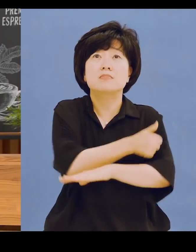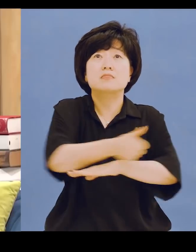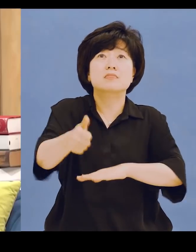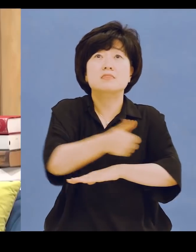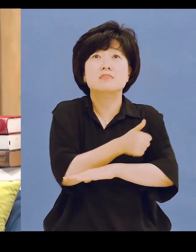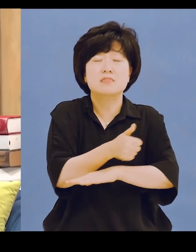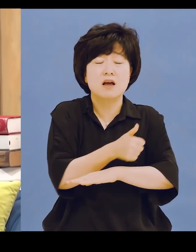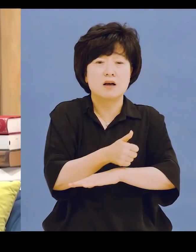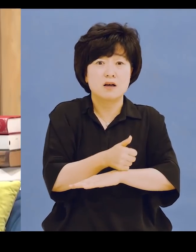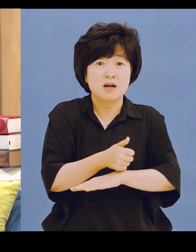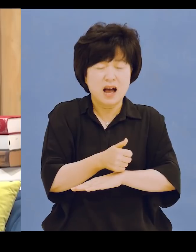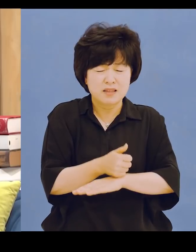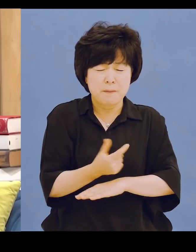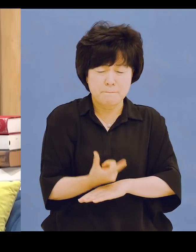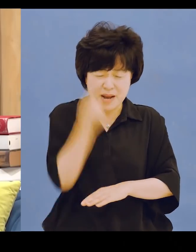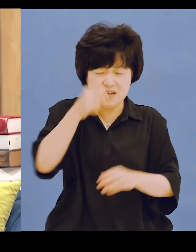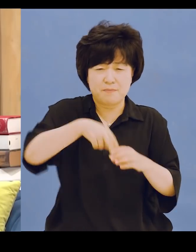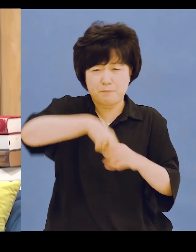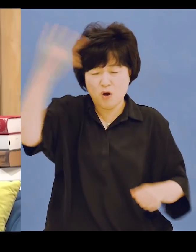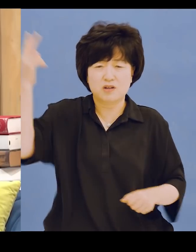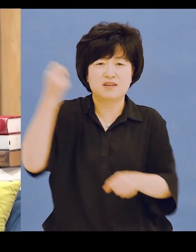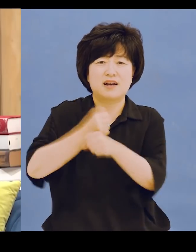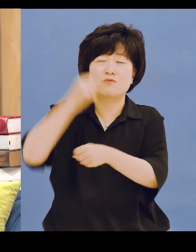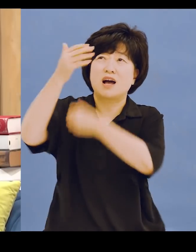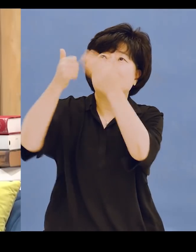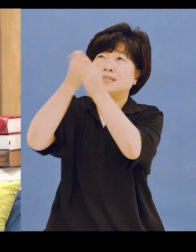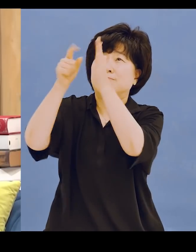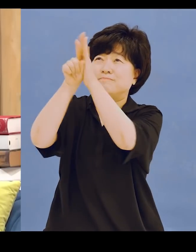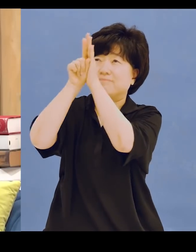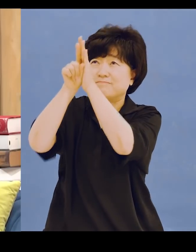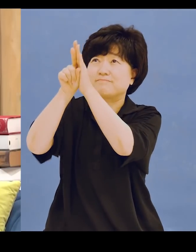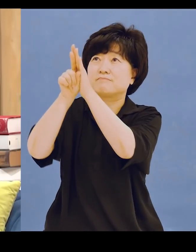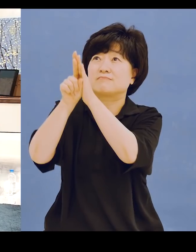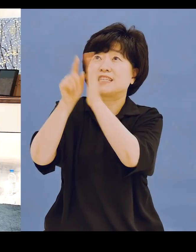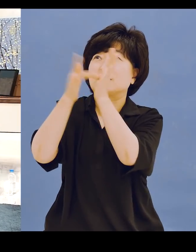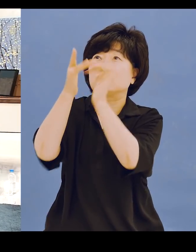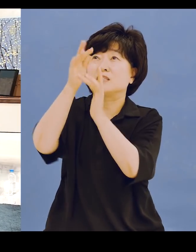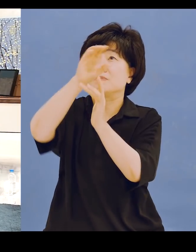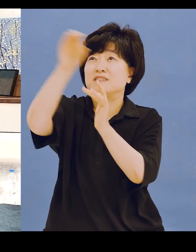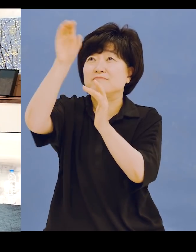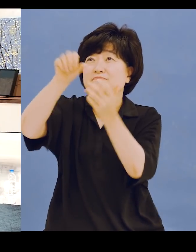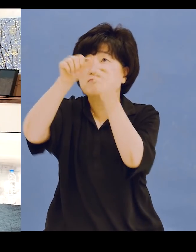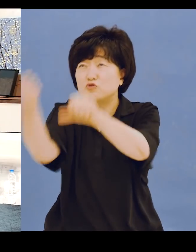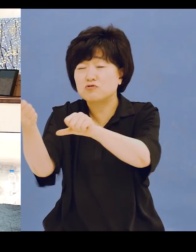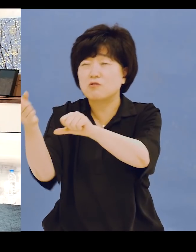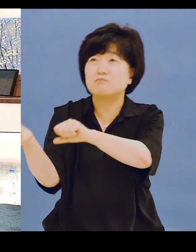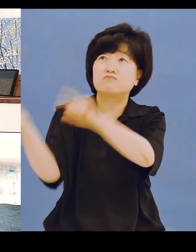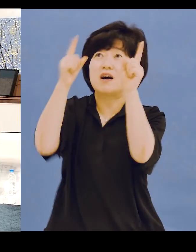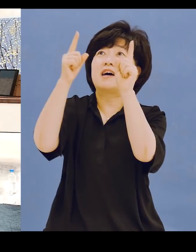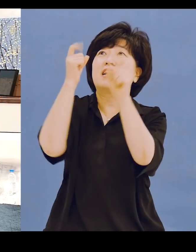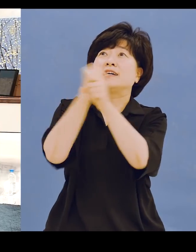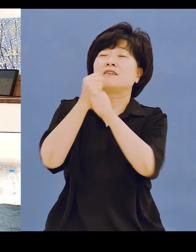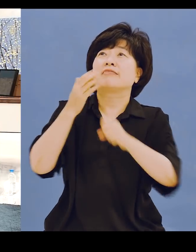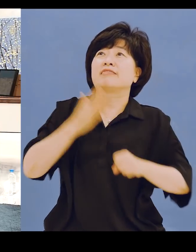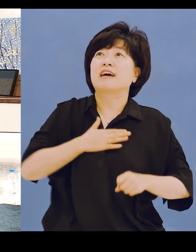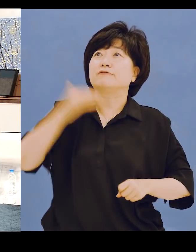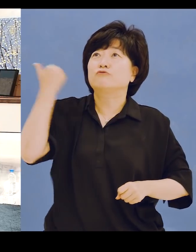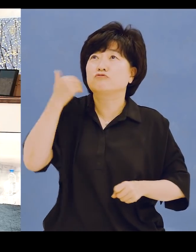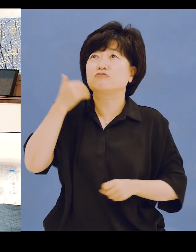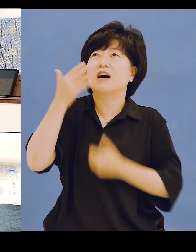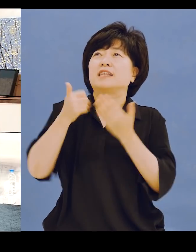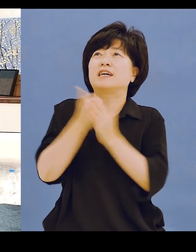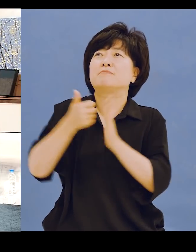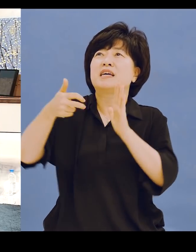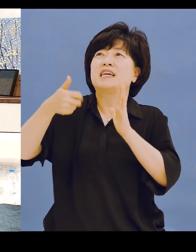그래서 예수 그리스도의 죽으심과 부활의 의미를 분명히 다시 인식하고 내 자신의 아이덴티티를 찾고